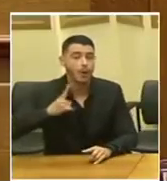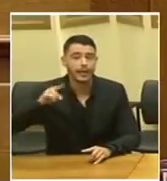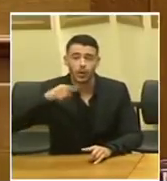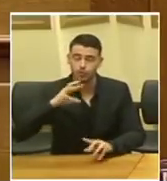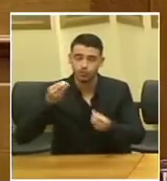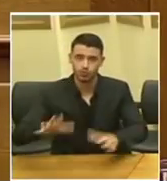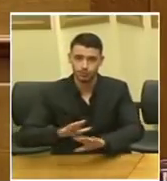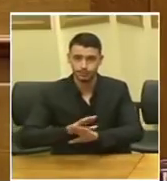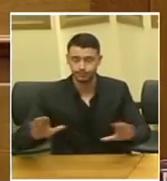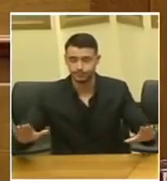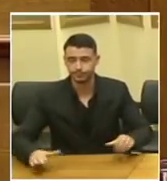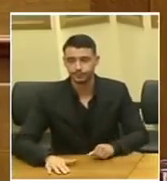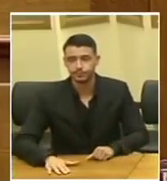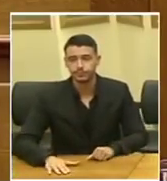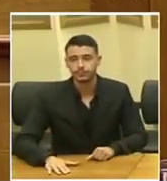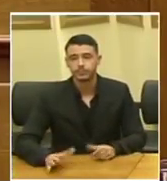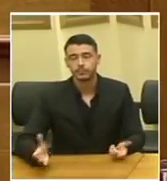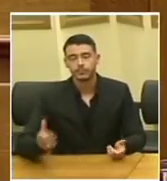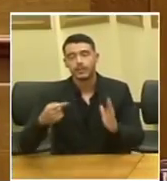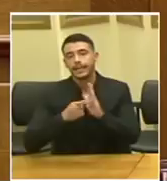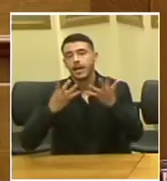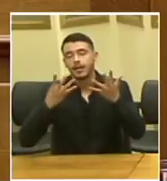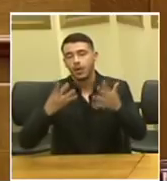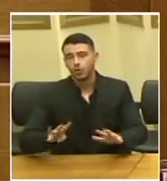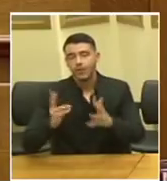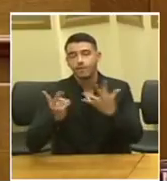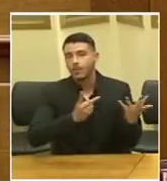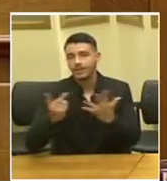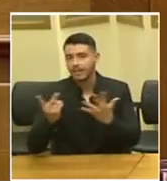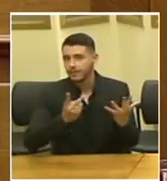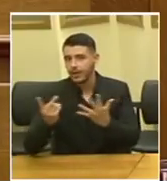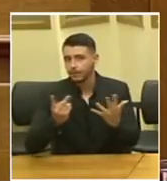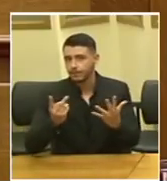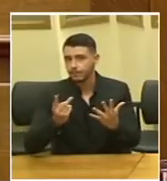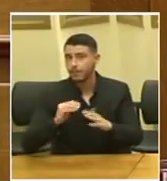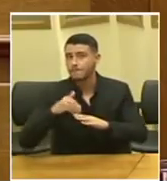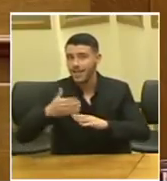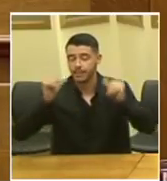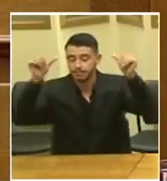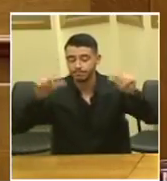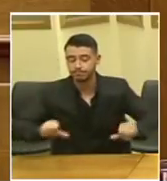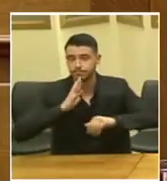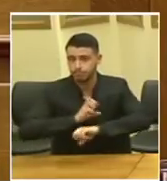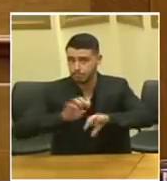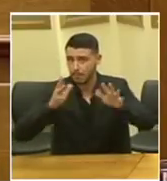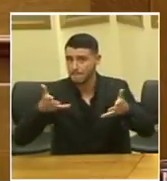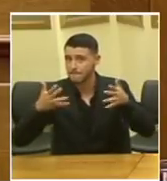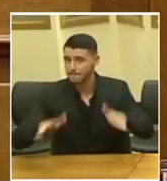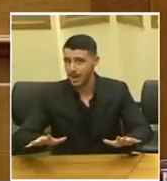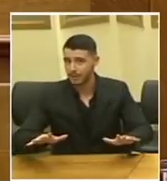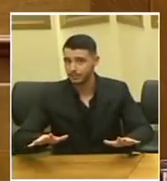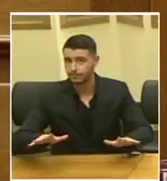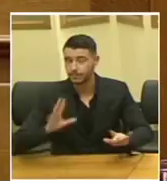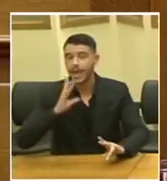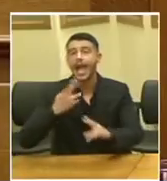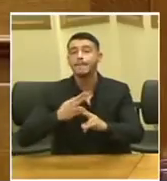μετά από αυτό το 1977 αναρτήθηκε η γλώσσα αυτή στις επίσημες γλώσσες